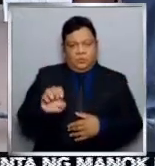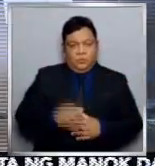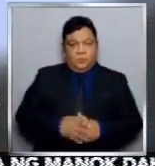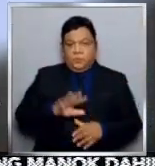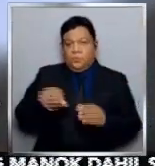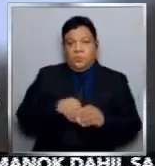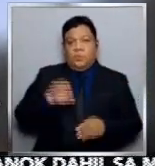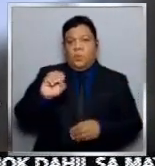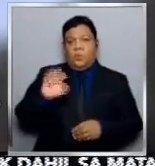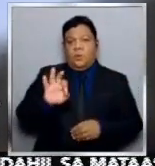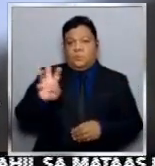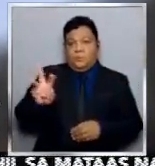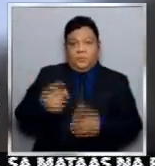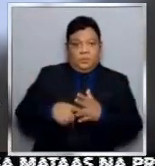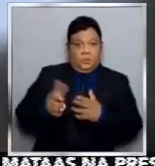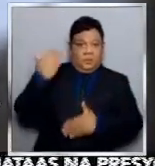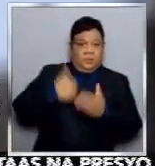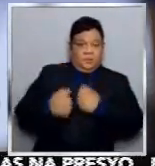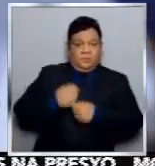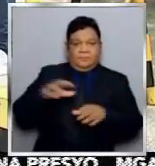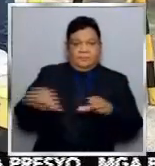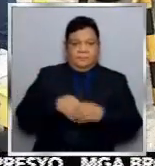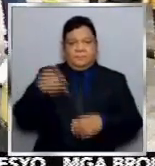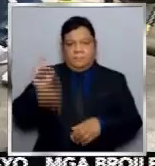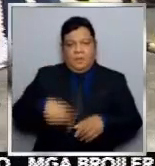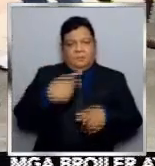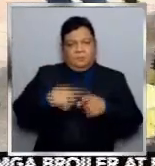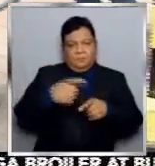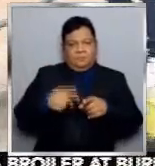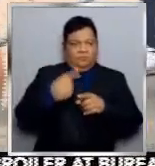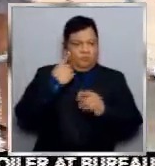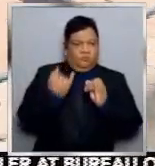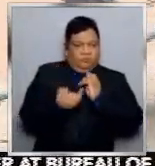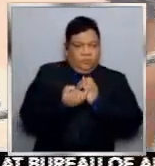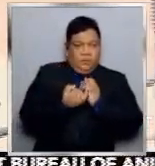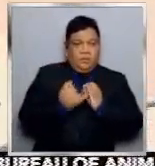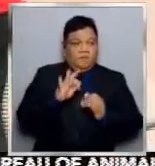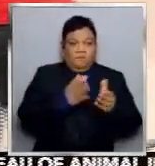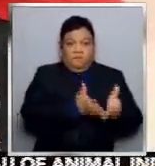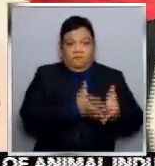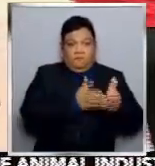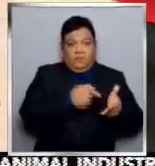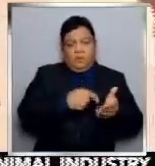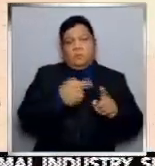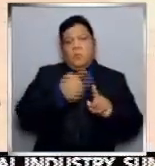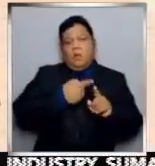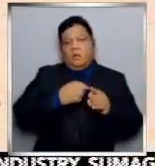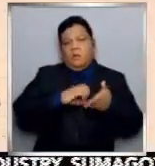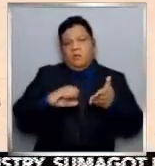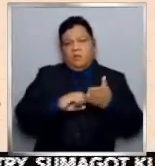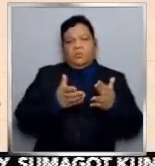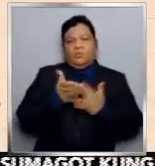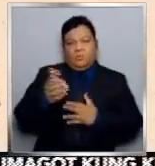noong isang taon ay kasali muli sa mandatory contribution. Kapag sea-based, buwan ng kaltas sa pamamagitan ng manning agency.